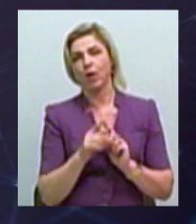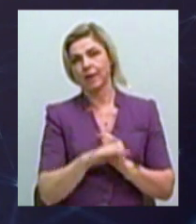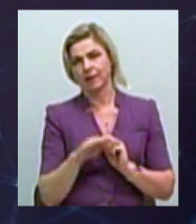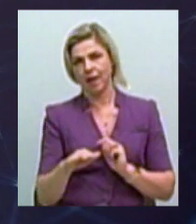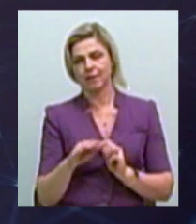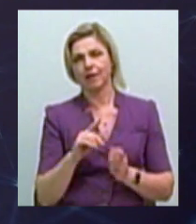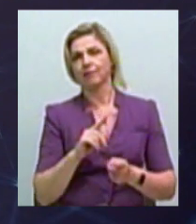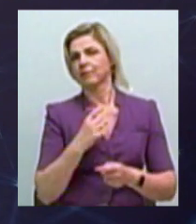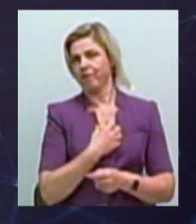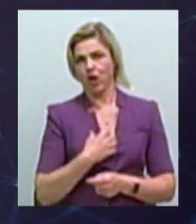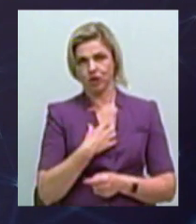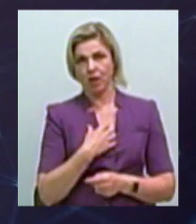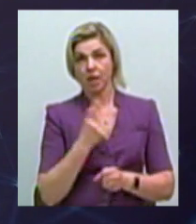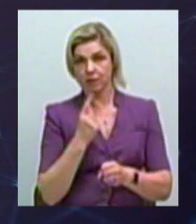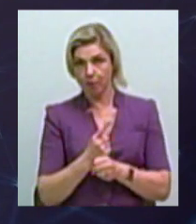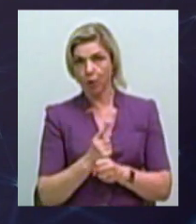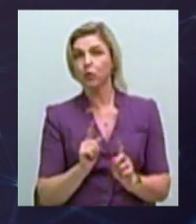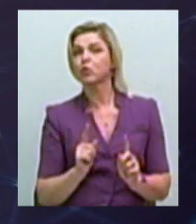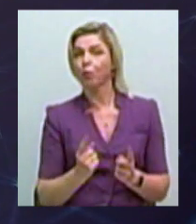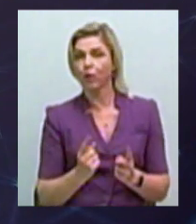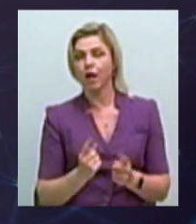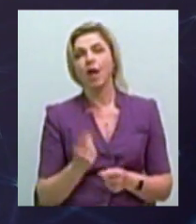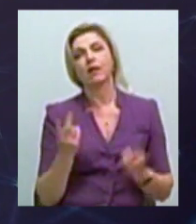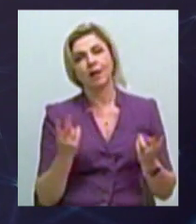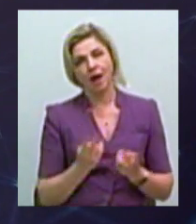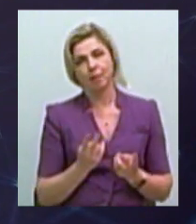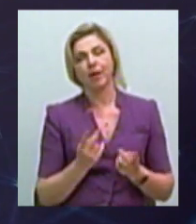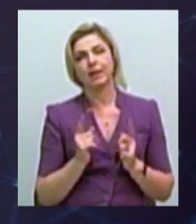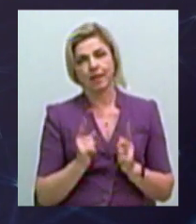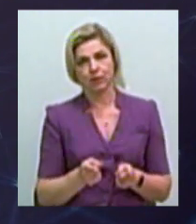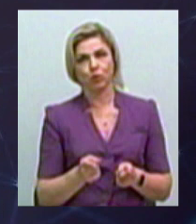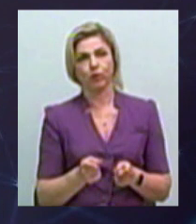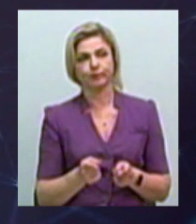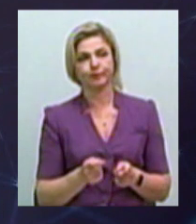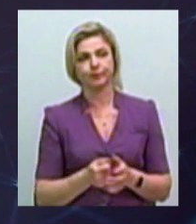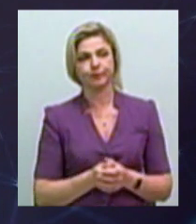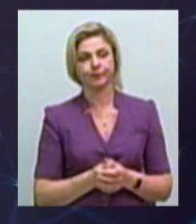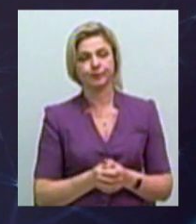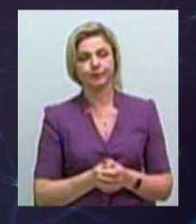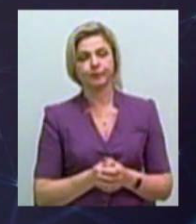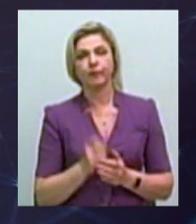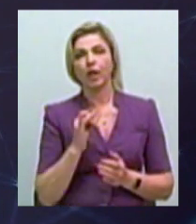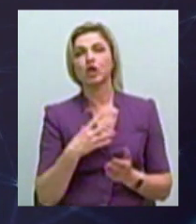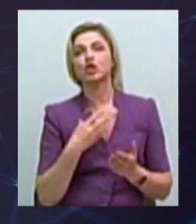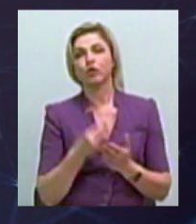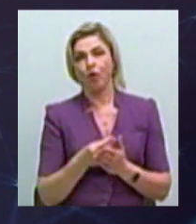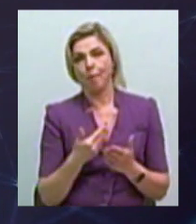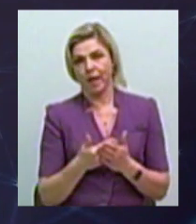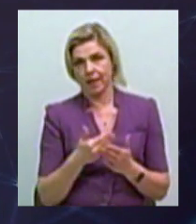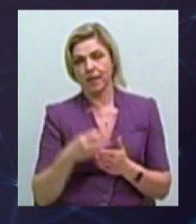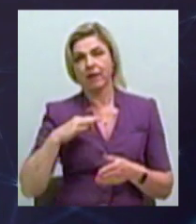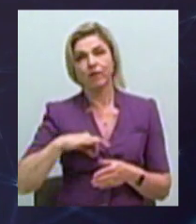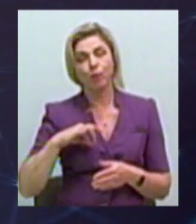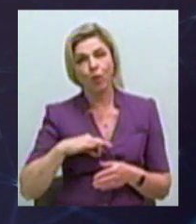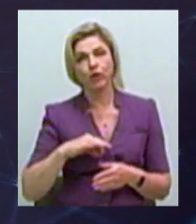стає найважливішим. Забороняють? А чому? Тому треба дійсно, і, як я вже казала, і власний приклад використовувати,